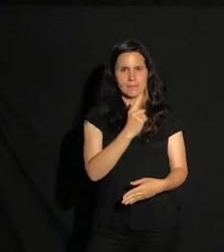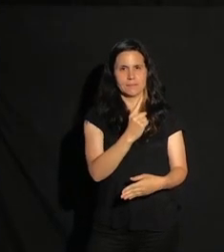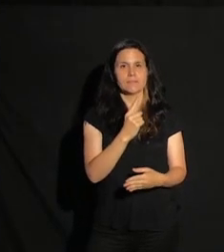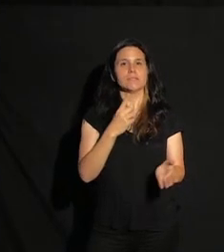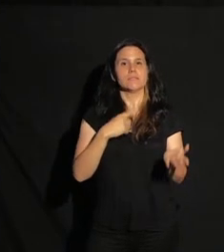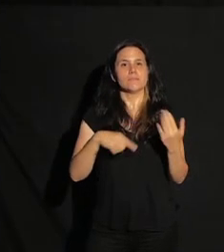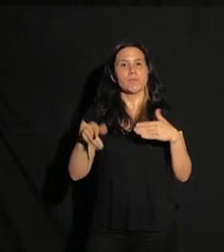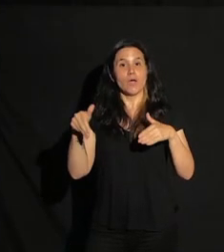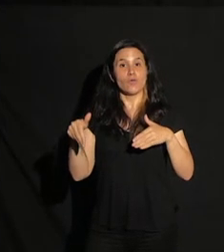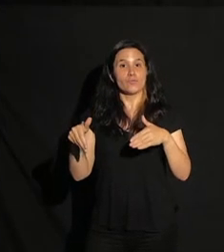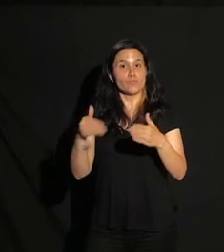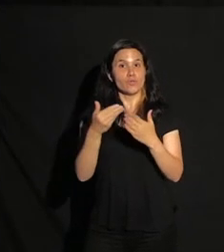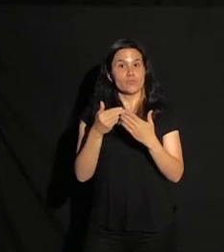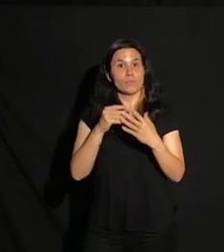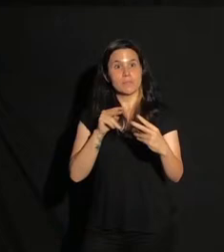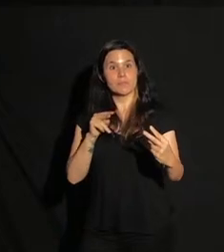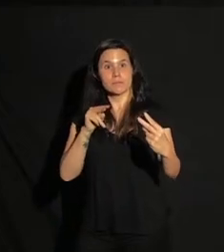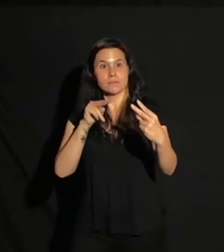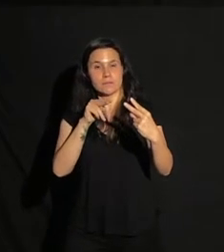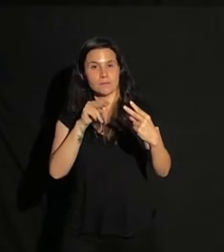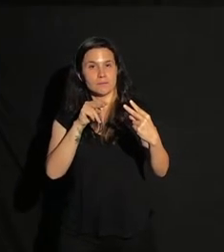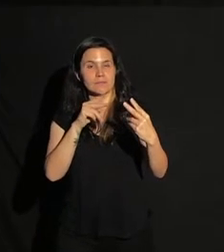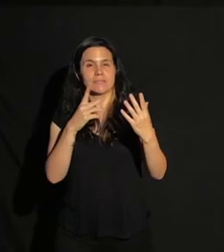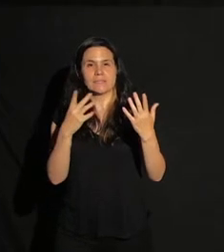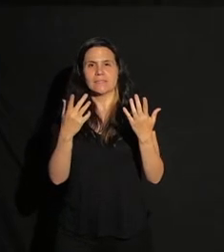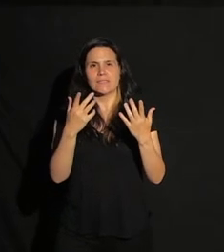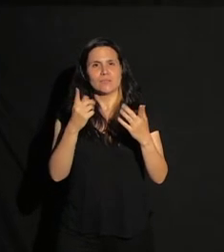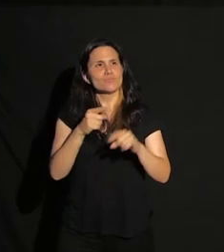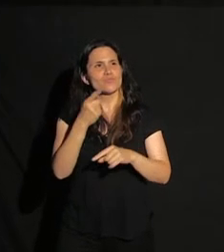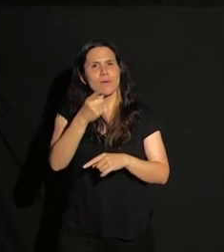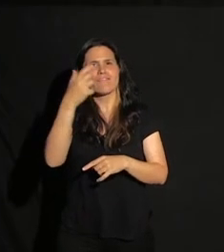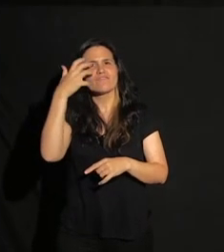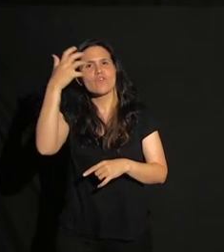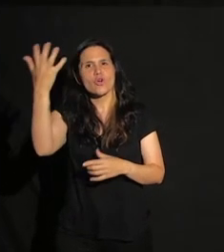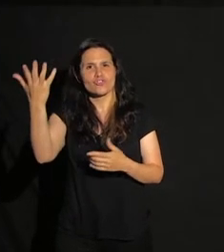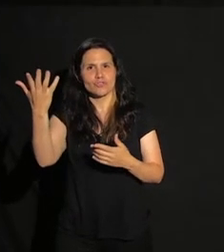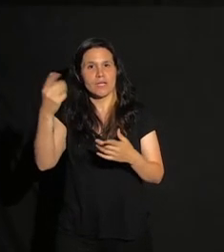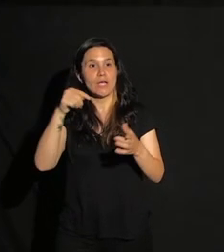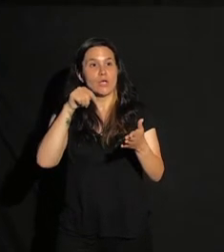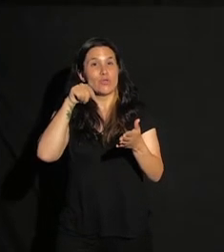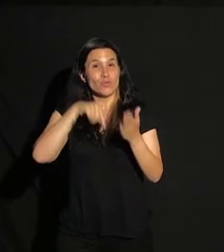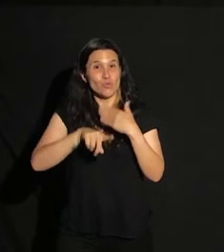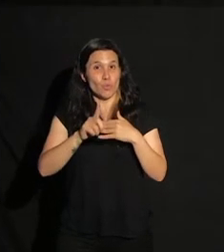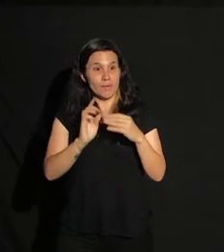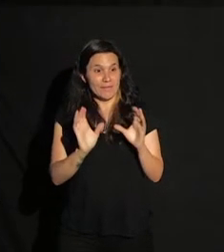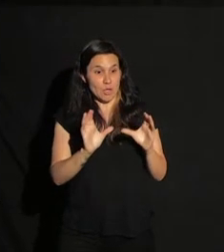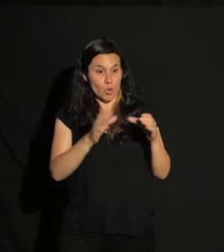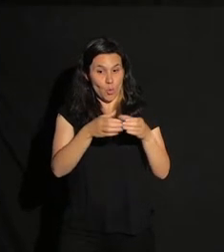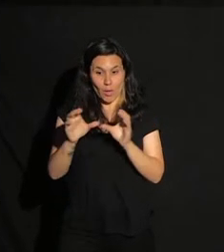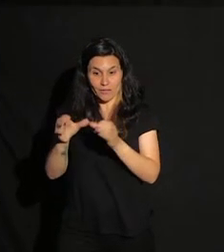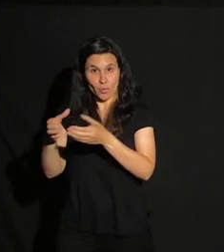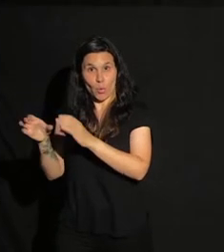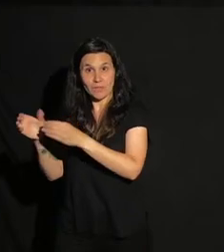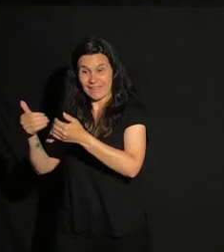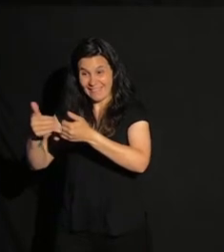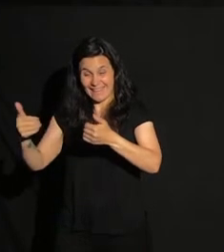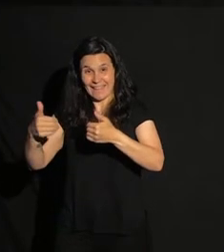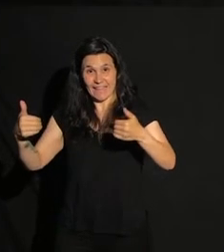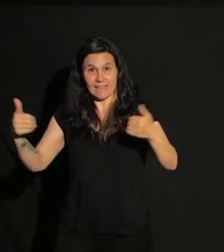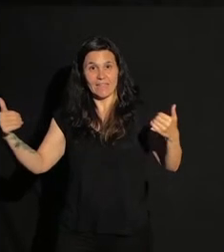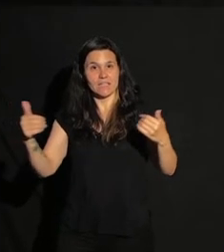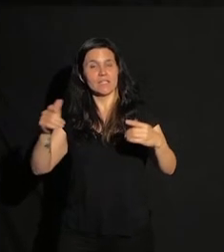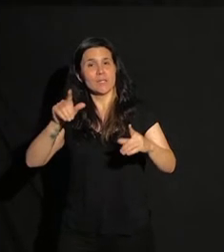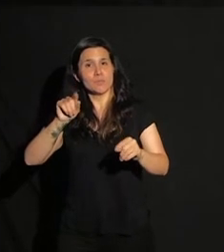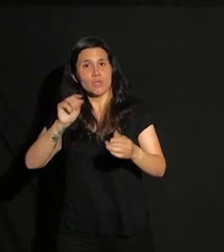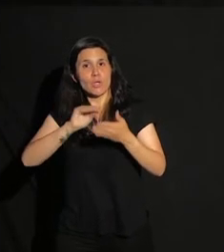sich auf dem Flur dann gesehen und das muss man sich wirklich vorstellen. Also durch diese Kohortentrennung gibt es bei uns Schüler, die sich